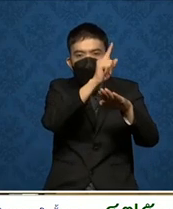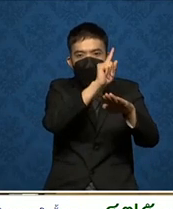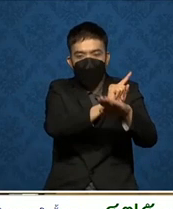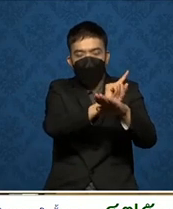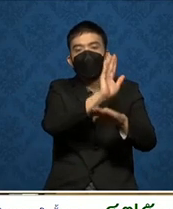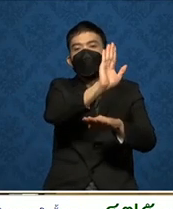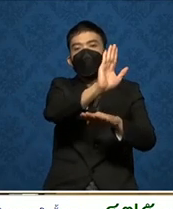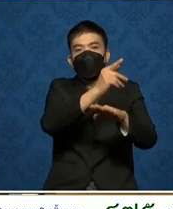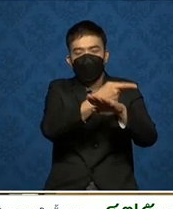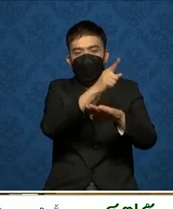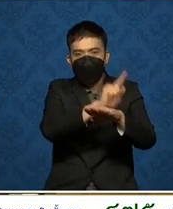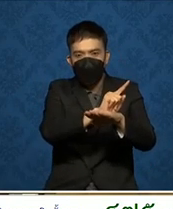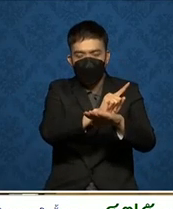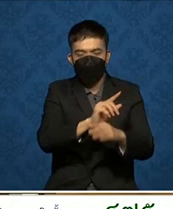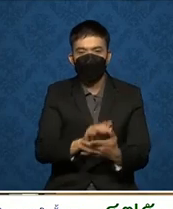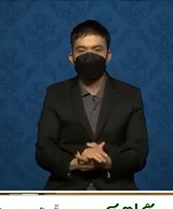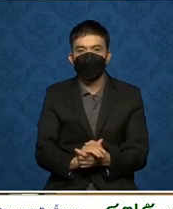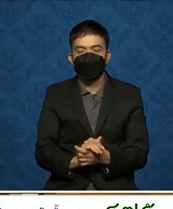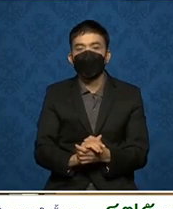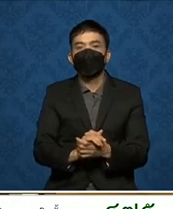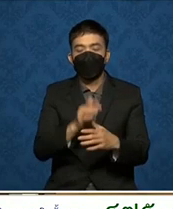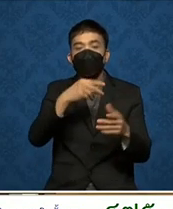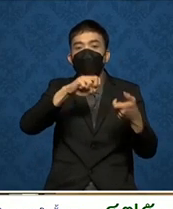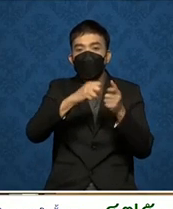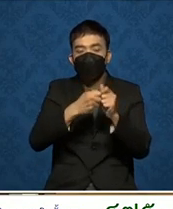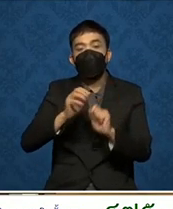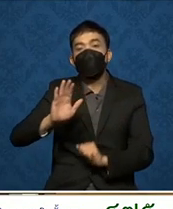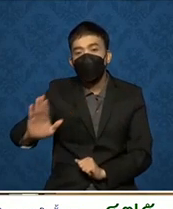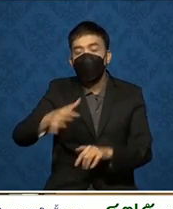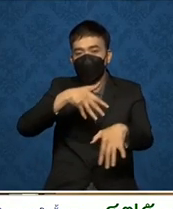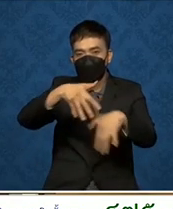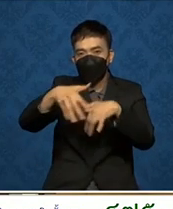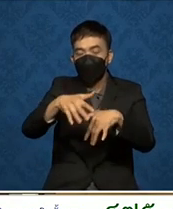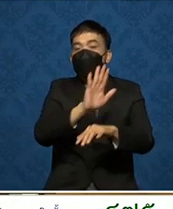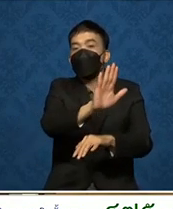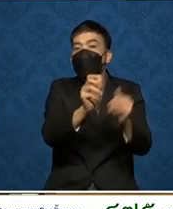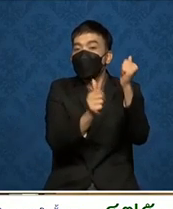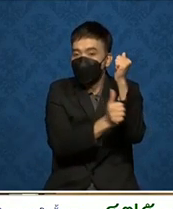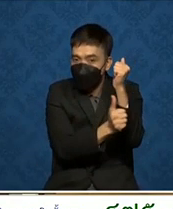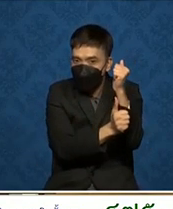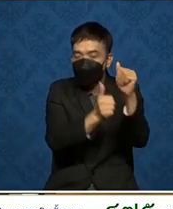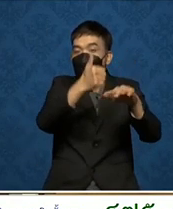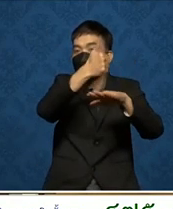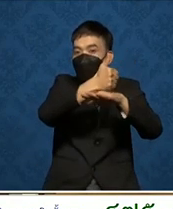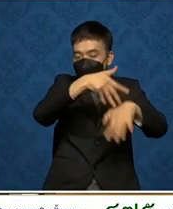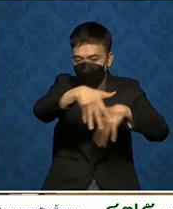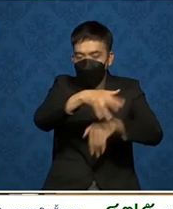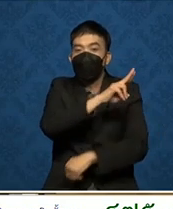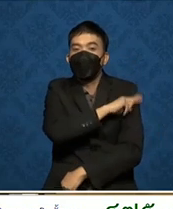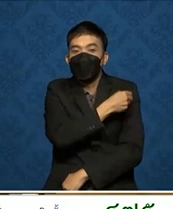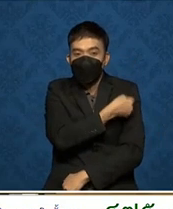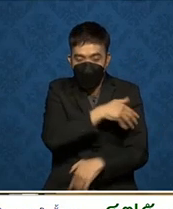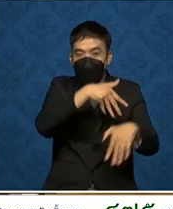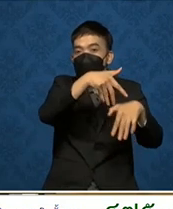ผู้แทนราษฎรได้โปรดนำปัญหาความเดือดร้อนของกำนันผู้ใหญ่บ้านแพทย์ประจำตำบ